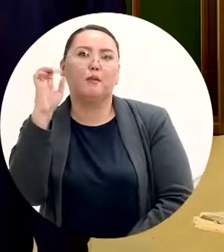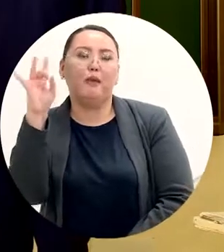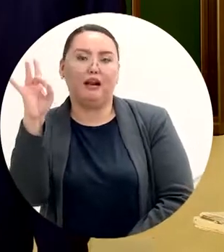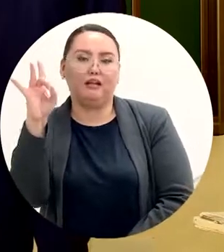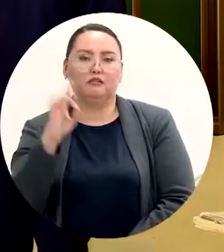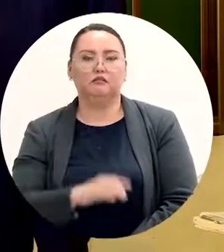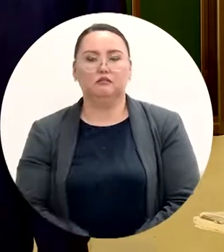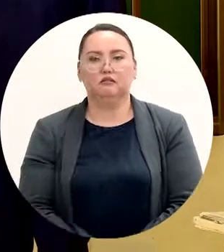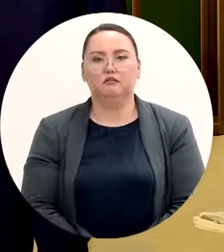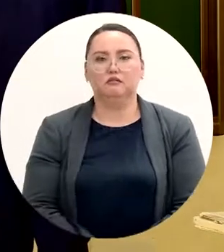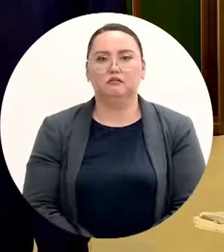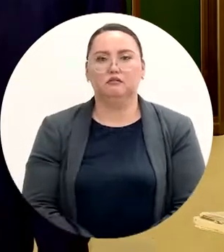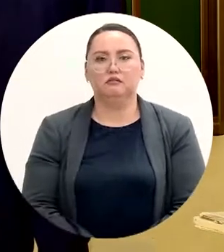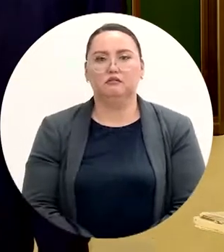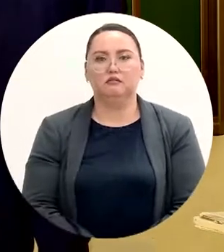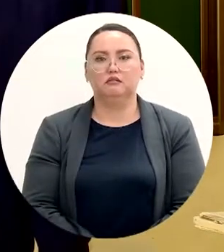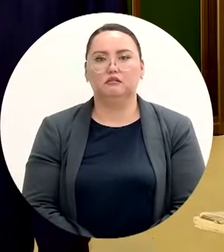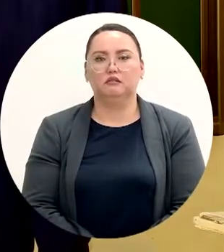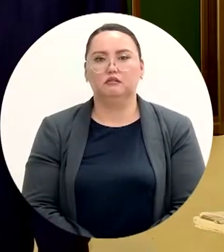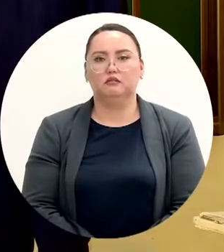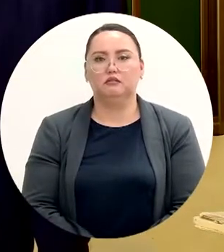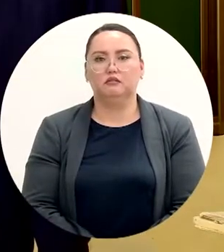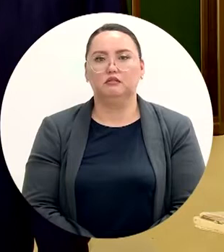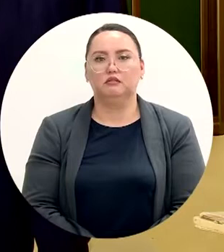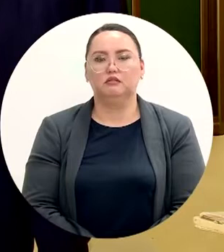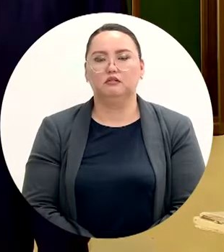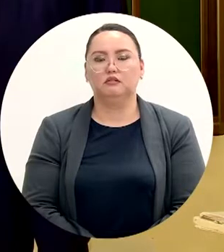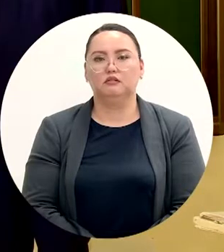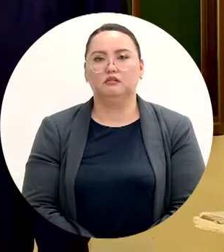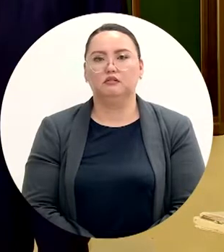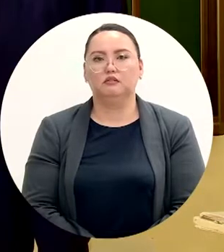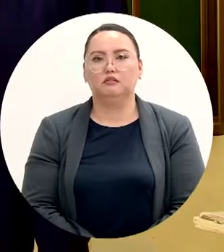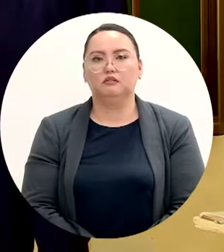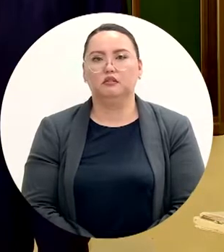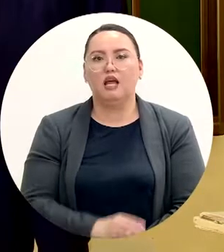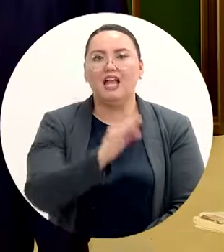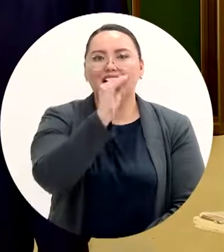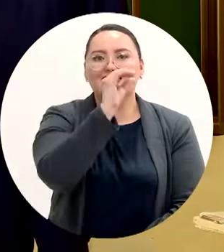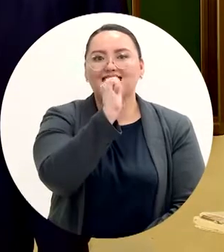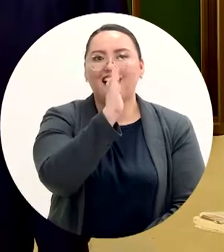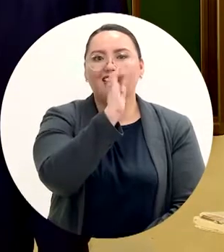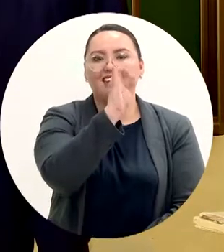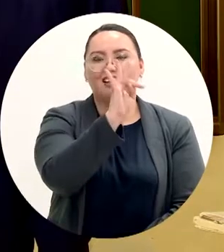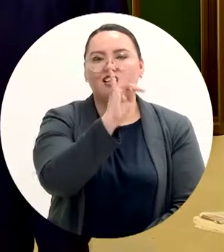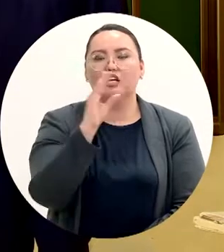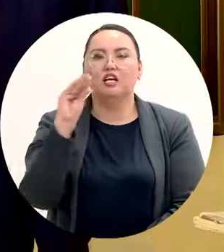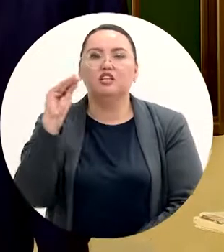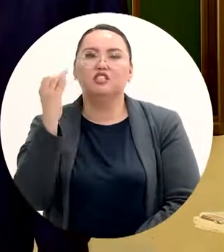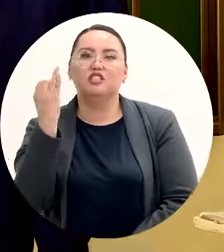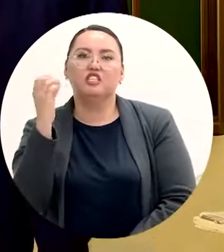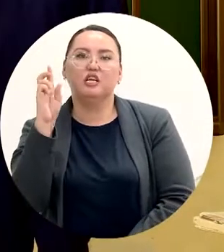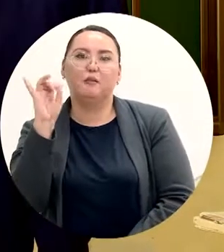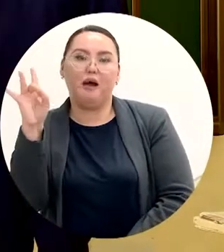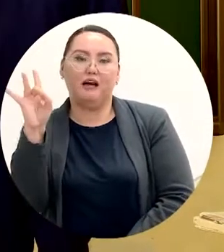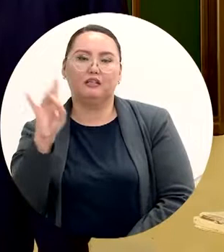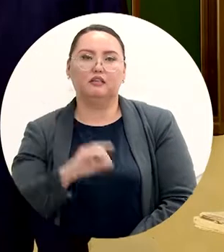шавар гэдэг хэлэхэд ши болоо тэргүүн үе их шиг нь дараагийн үедээ дуудагдаж хэлэх ийм зүй тохиолдол монгол бичгийн хэлэнд ажиглагддаг. Шавар гэвэл ши